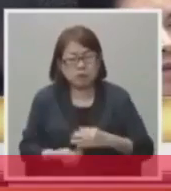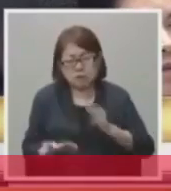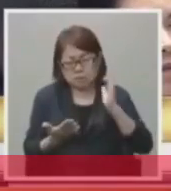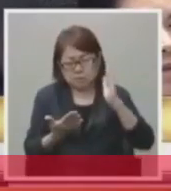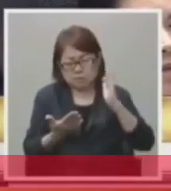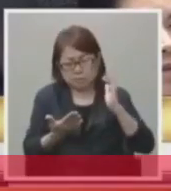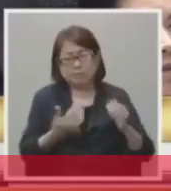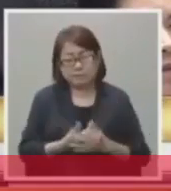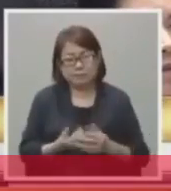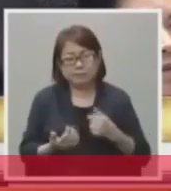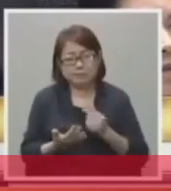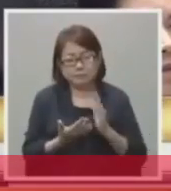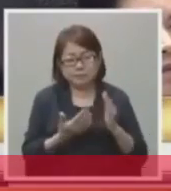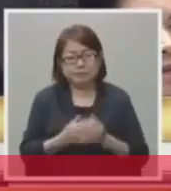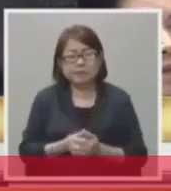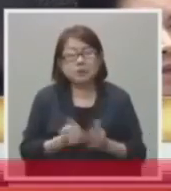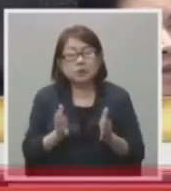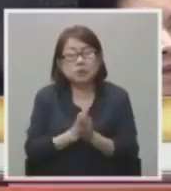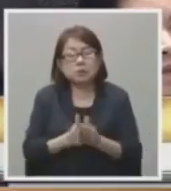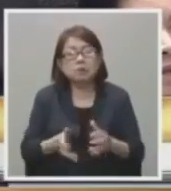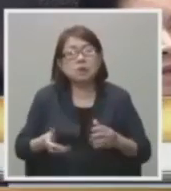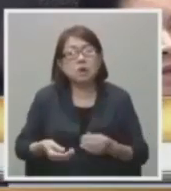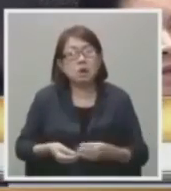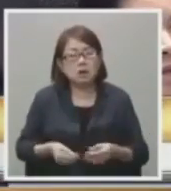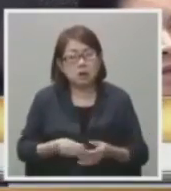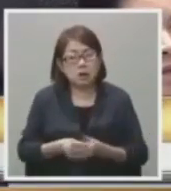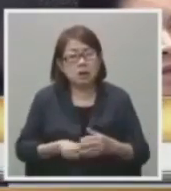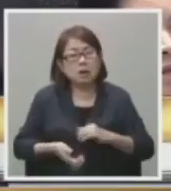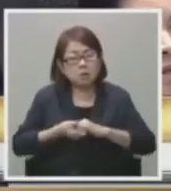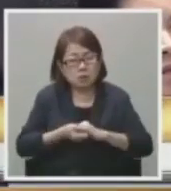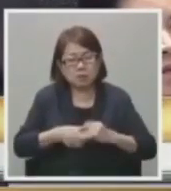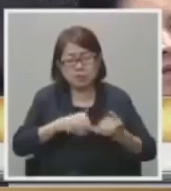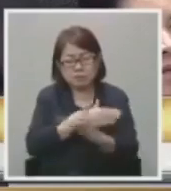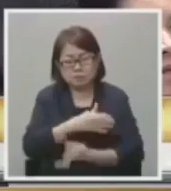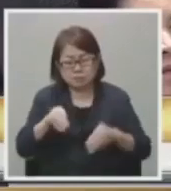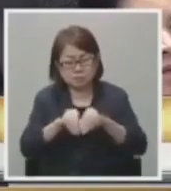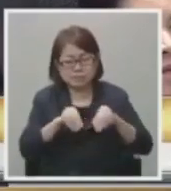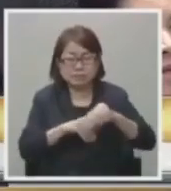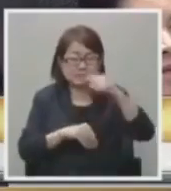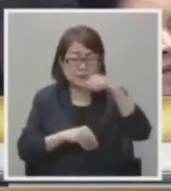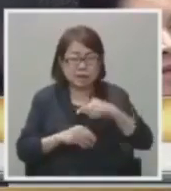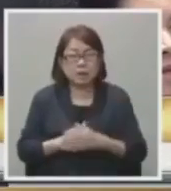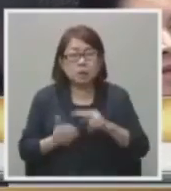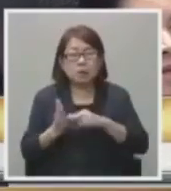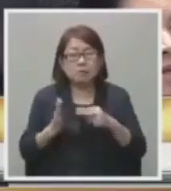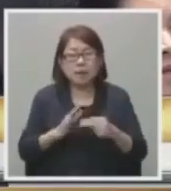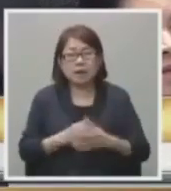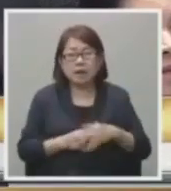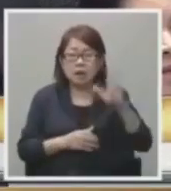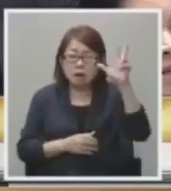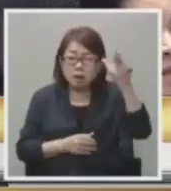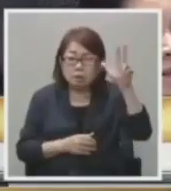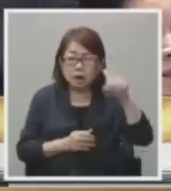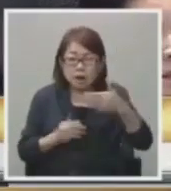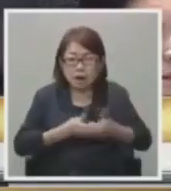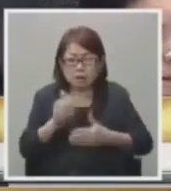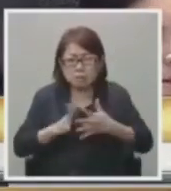ครบรวมถึงการร่วมมือกันระหว่างประเทศเพื่อนบ้านก็แปลว่ายาบ้าที่มันออกมาจากรอบบ้